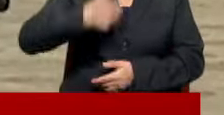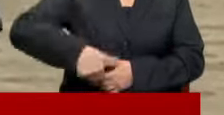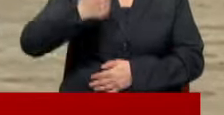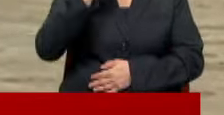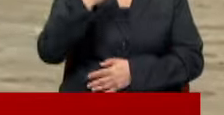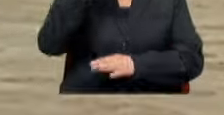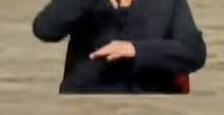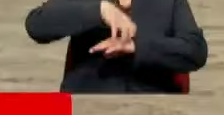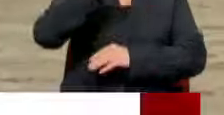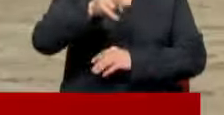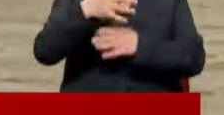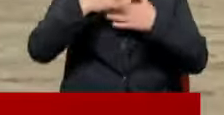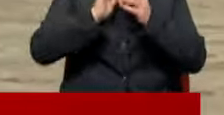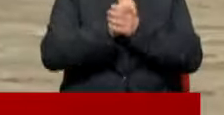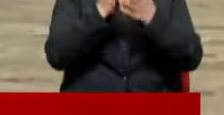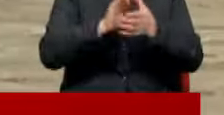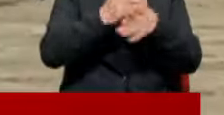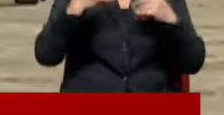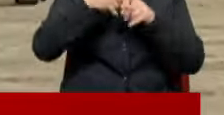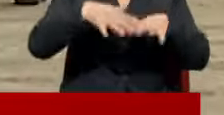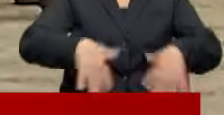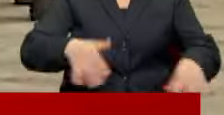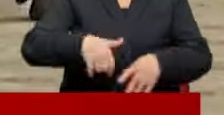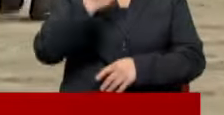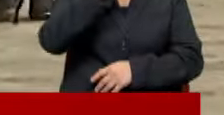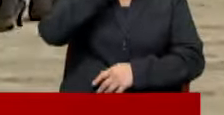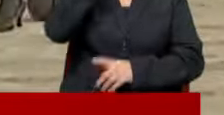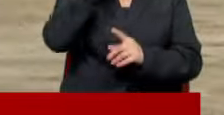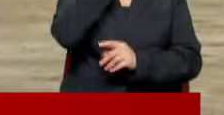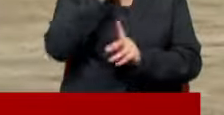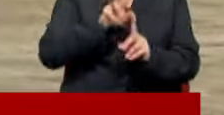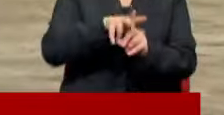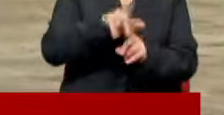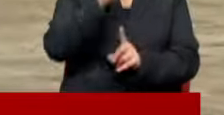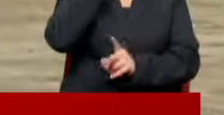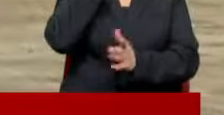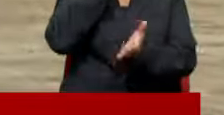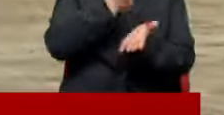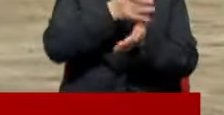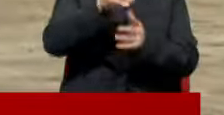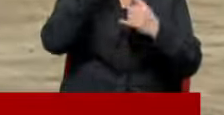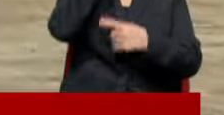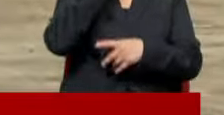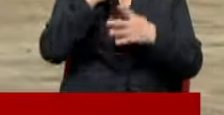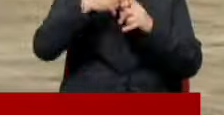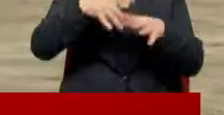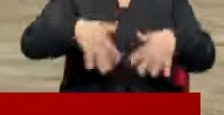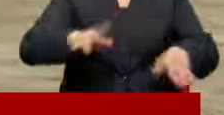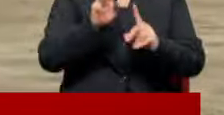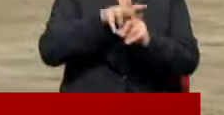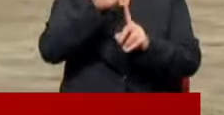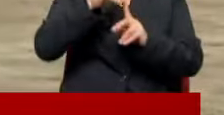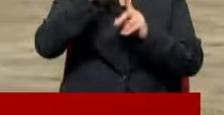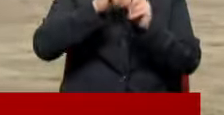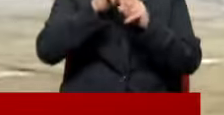Cumhurbaşkanının Beştepe'deki tebrik törenine liderlerden sadece Bahçeli katıldı. Anıtkabir'deki resmi törene katılmayan Diyanet İşleri Başkanı